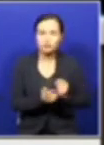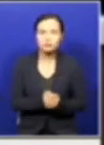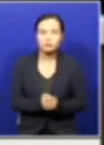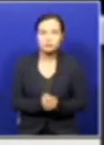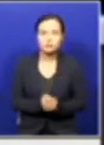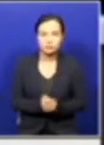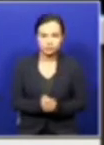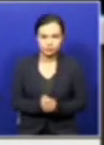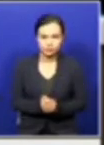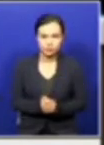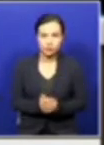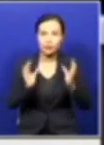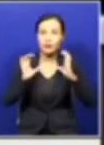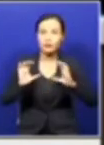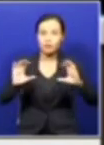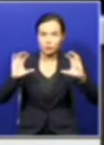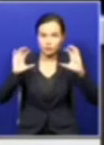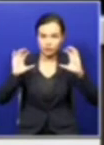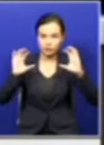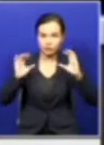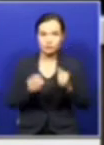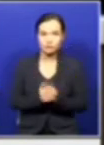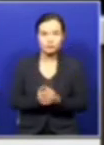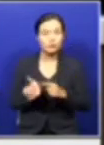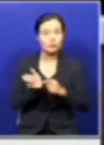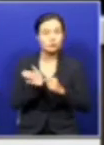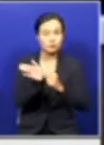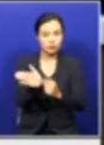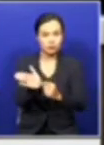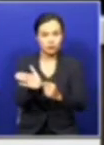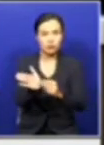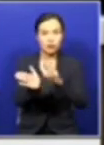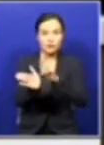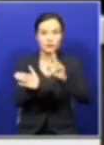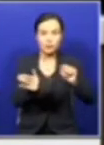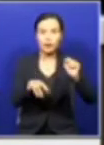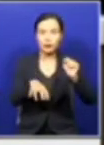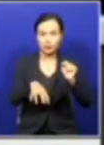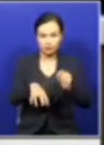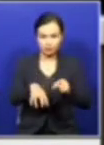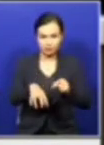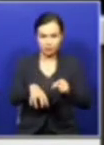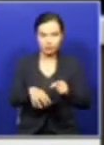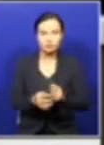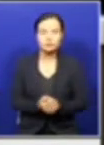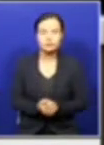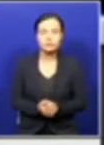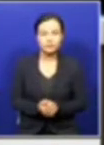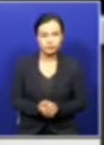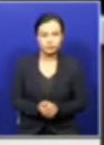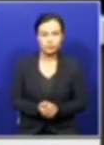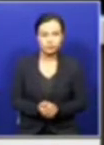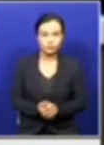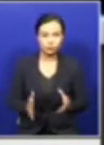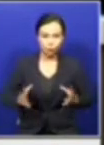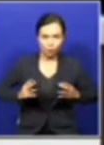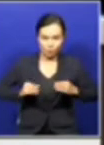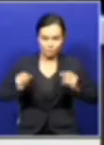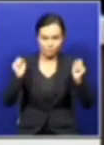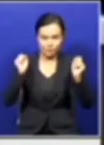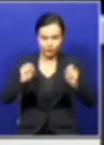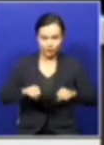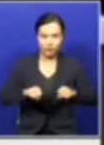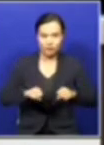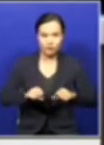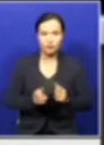ที่รัฐบาลได้นำเสนอให้สภาแห่งนี้ในการให้ความเห็นชอบในเรื่องที่เกี่ยวข้